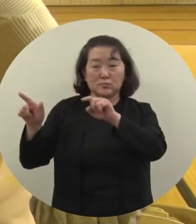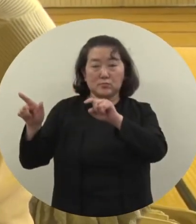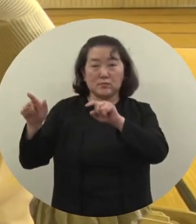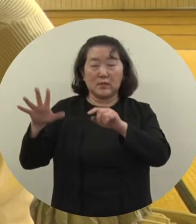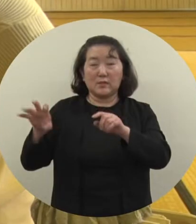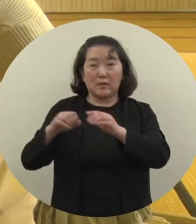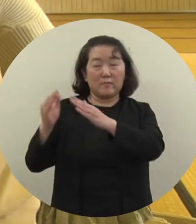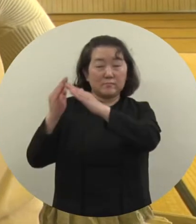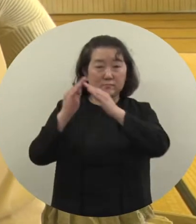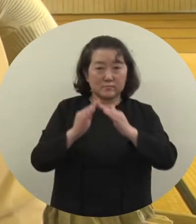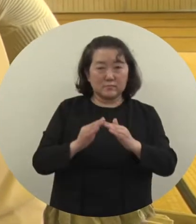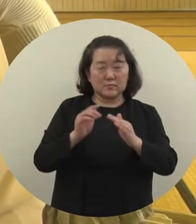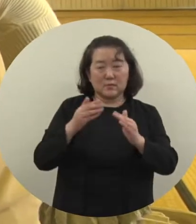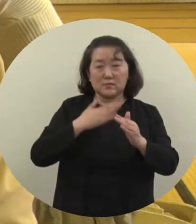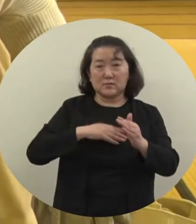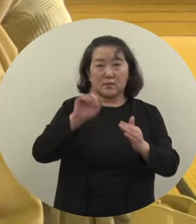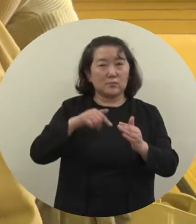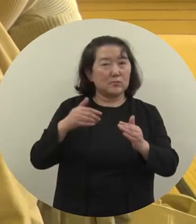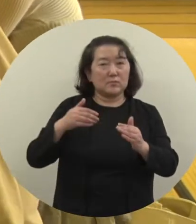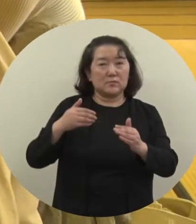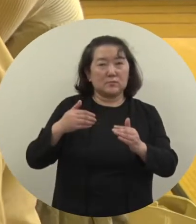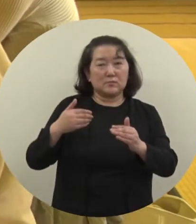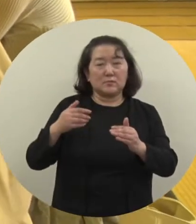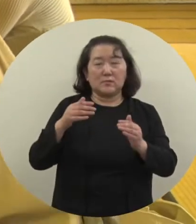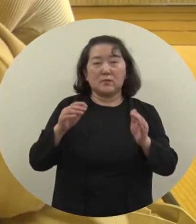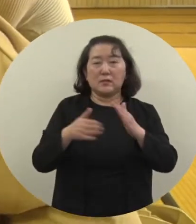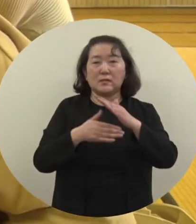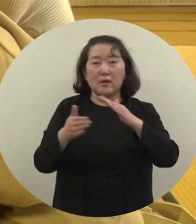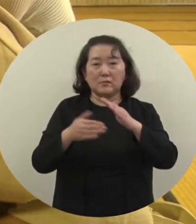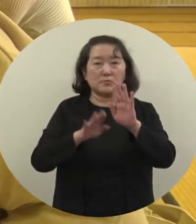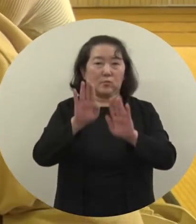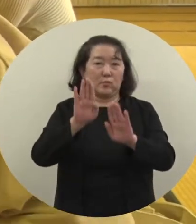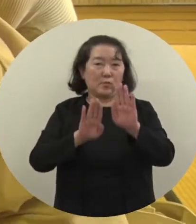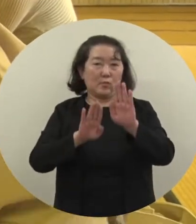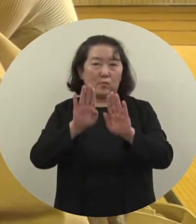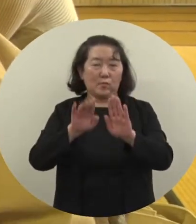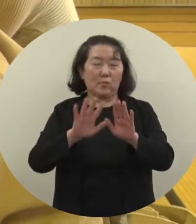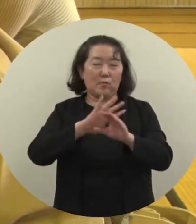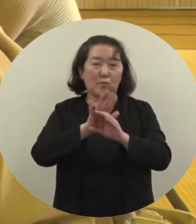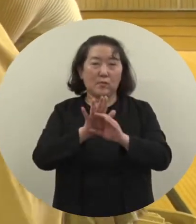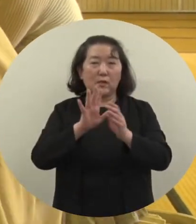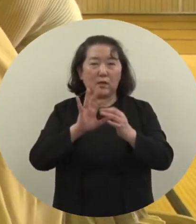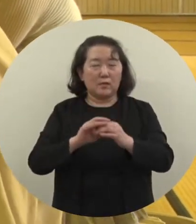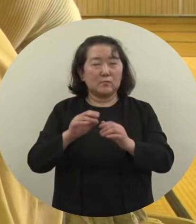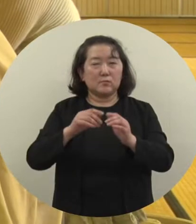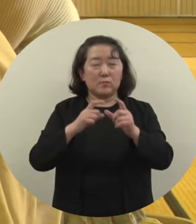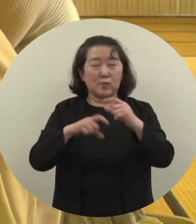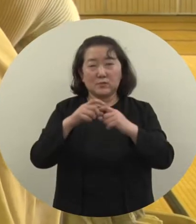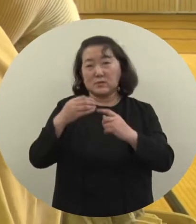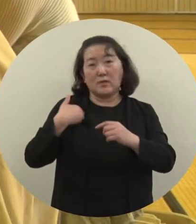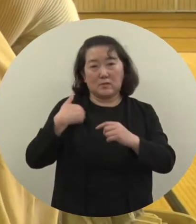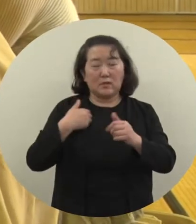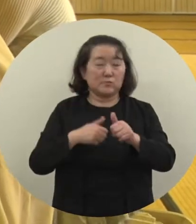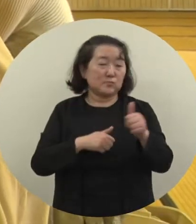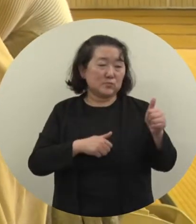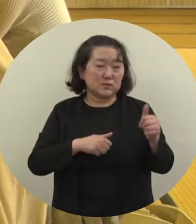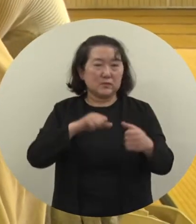り合いが全くいなくって、コロナの中だったんで知り合いがいなくって、主人があのアプ